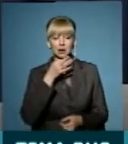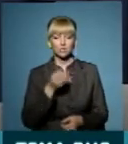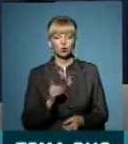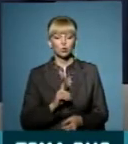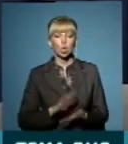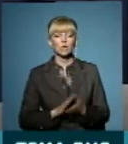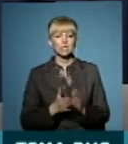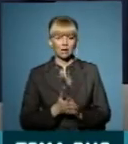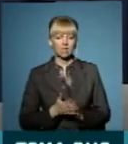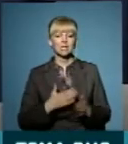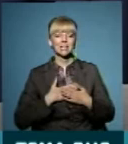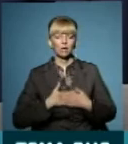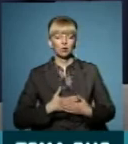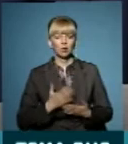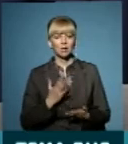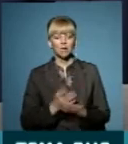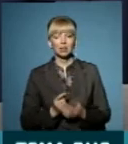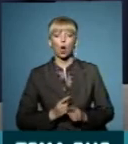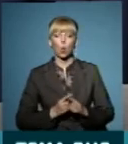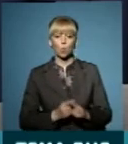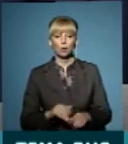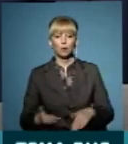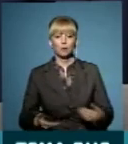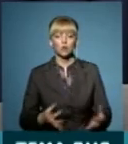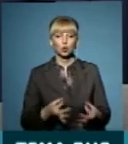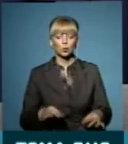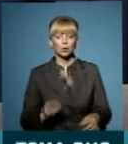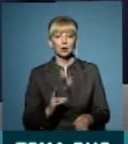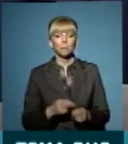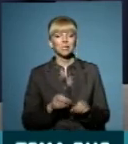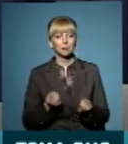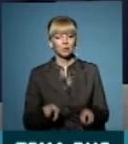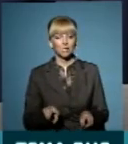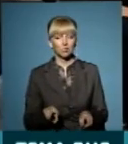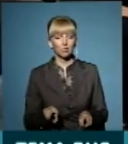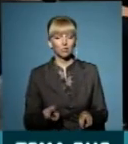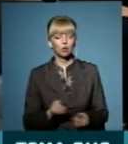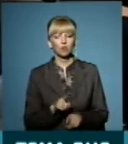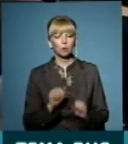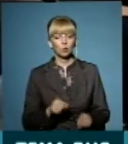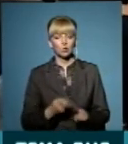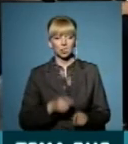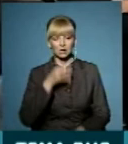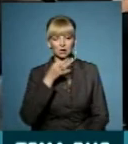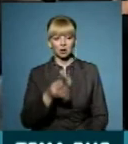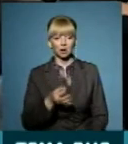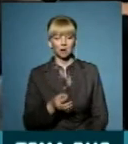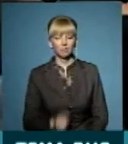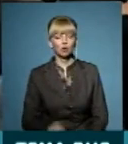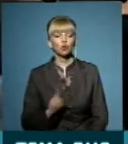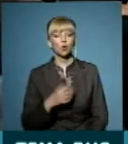принципі, стан задовільний, але от йдуть на компроміс між доступністю та безпечністю. Що ви можете про це сказати? Що